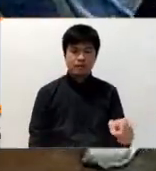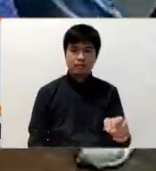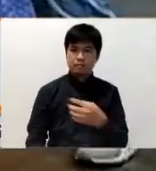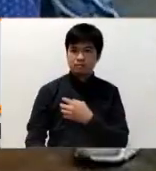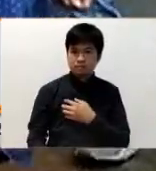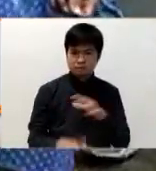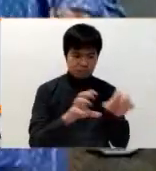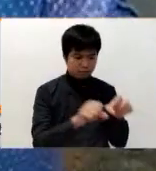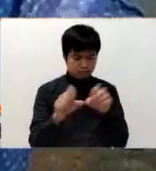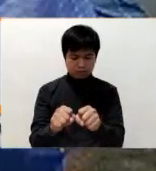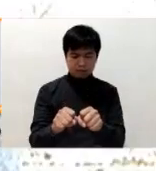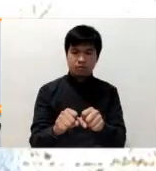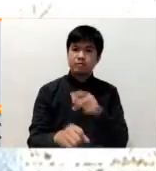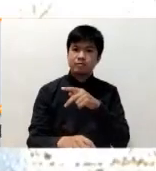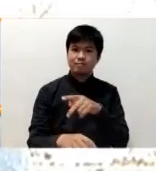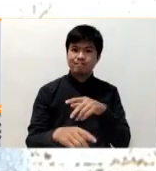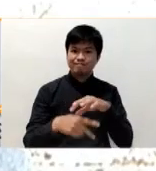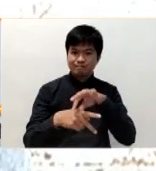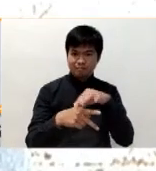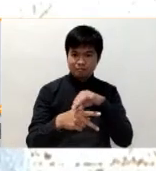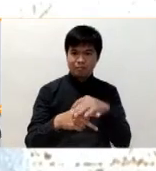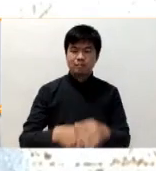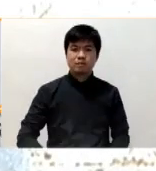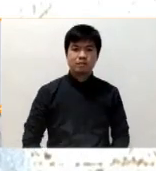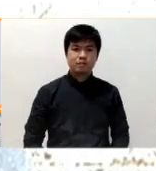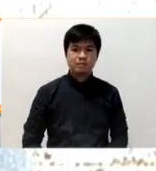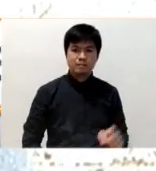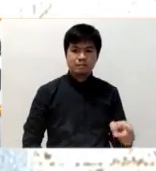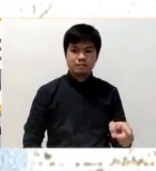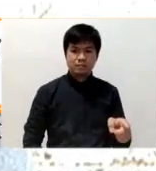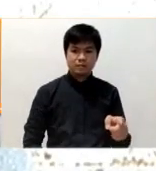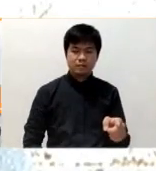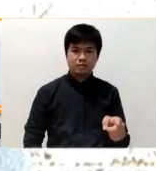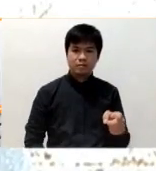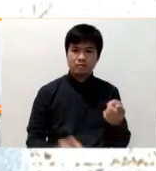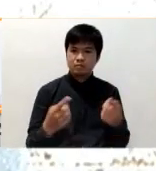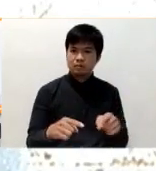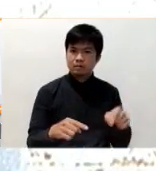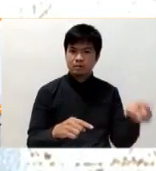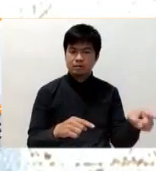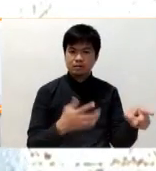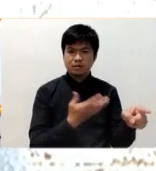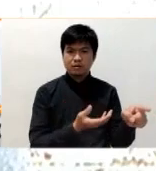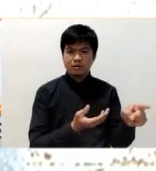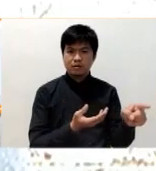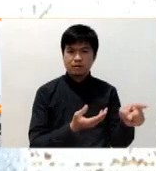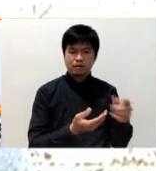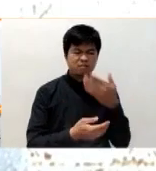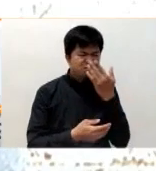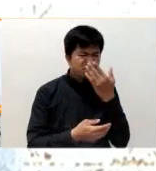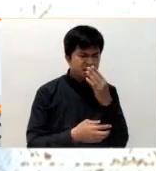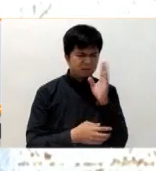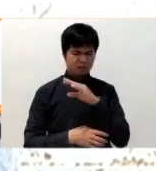mga karne. Halos maduduwal ka talaga doon sa amoy niya at